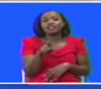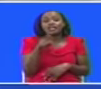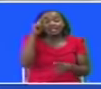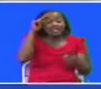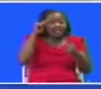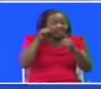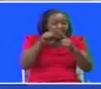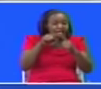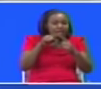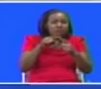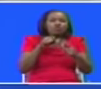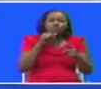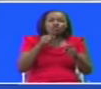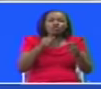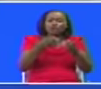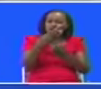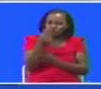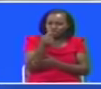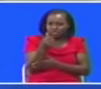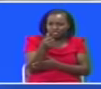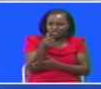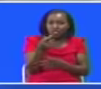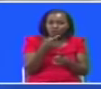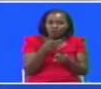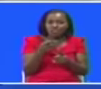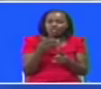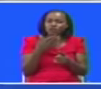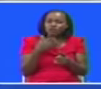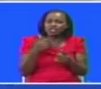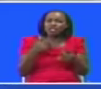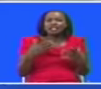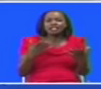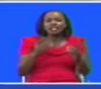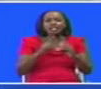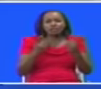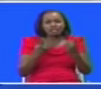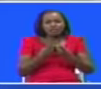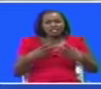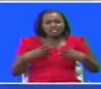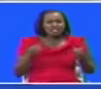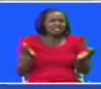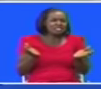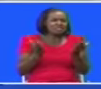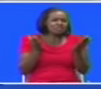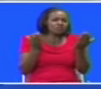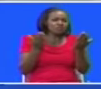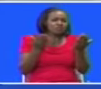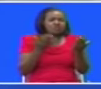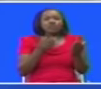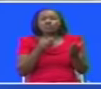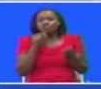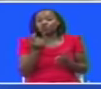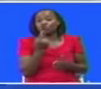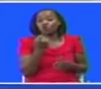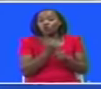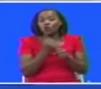mgomo huu si swala la pesa, bali wanataka ile sekta ya afya imarishwe vyema kabisa na kuwezesha sio wao kufanya kazi